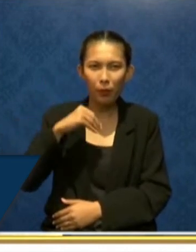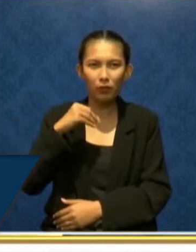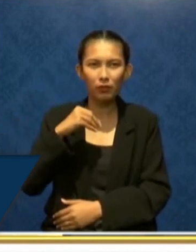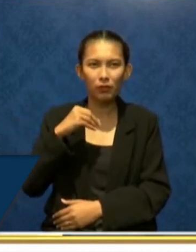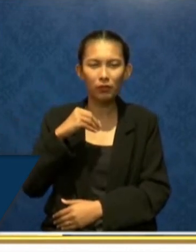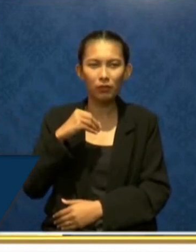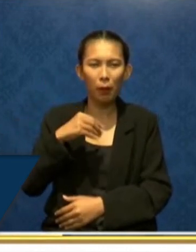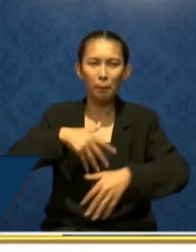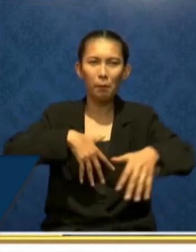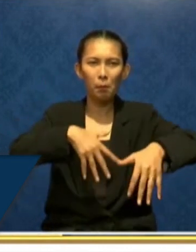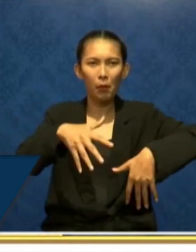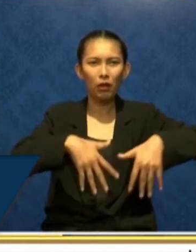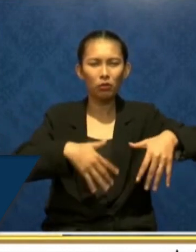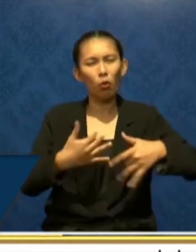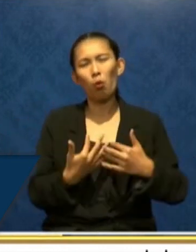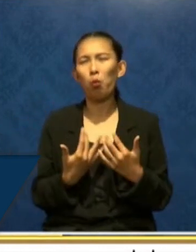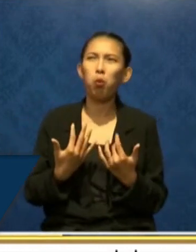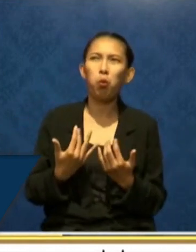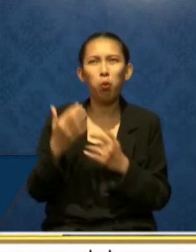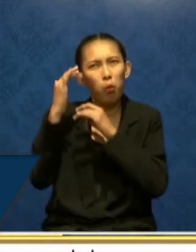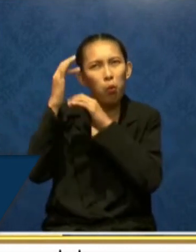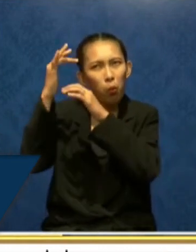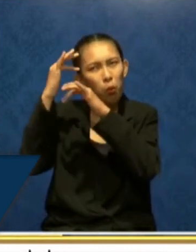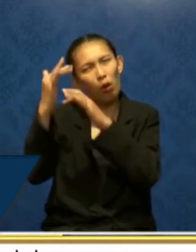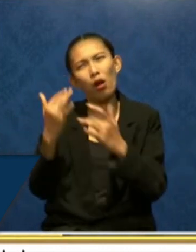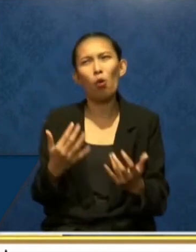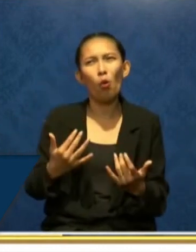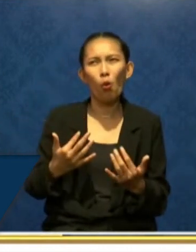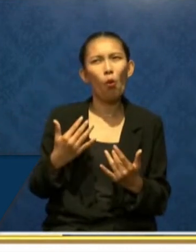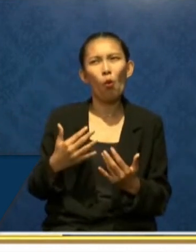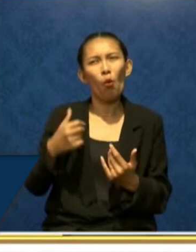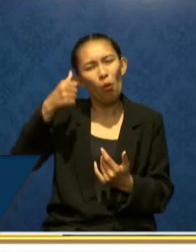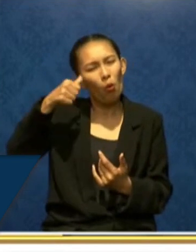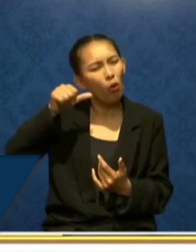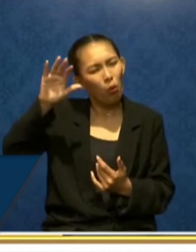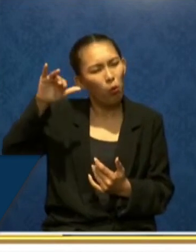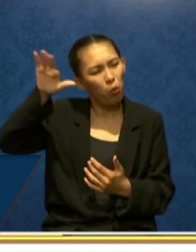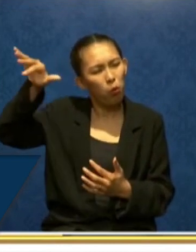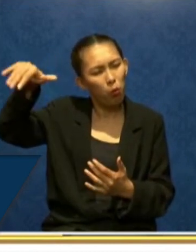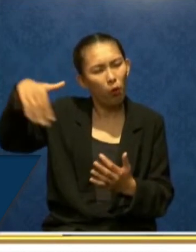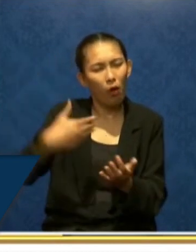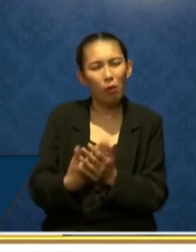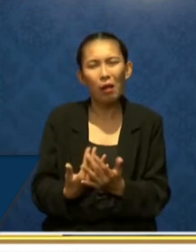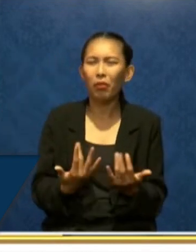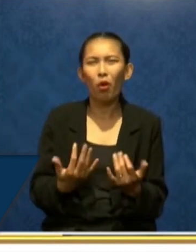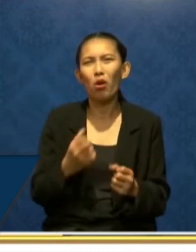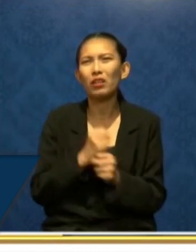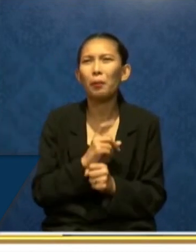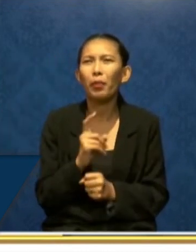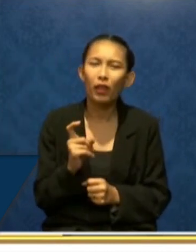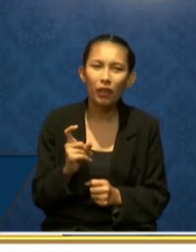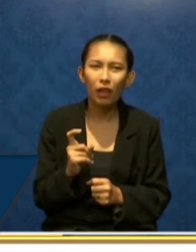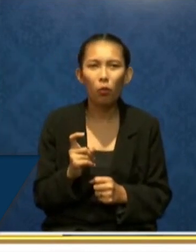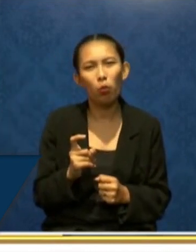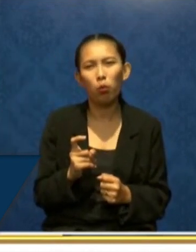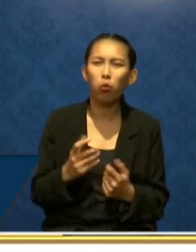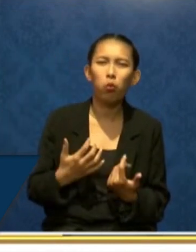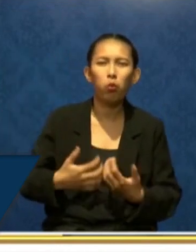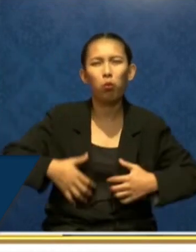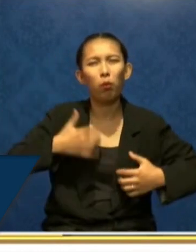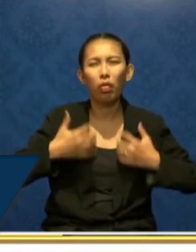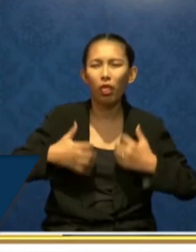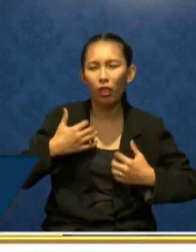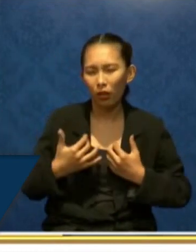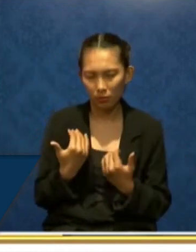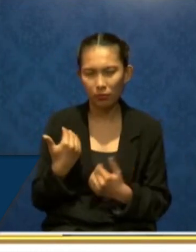พาร์าชนทเคาต้รอคำหวงทีคร ทุกวลที่ผ่านไปที่้ามาถึทมา